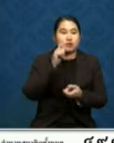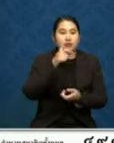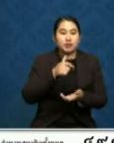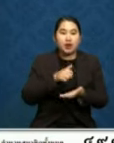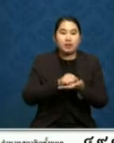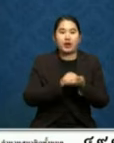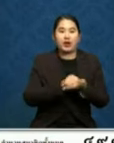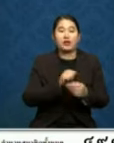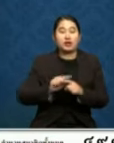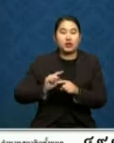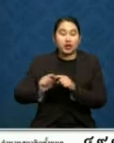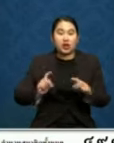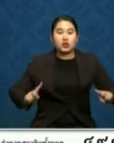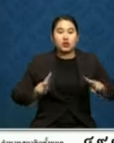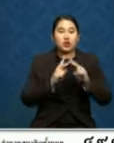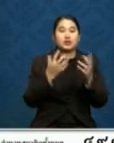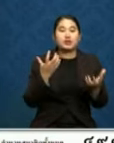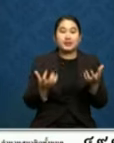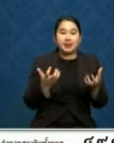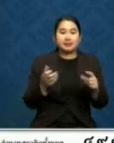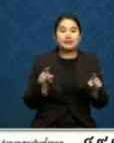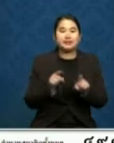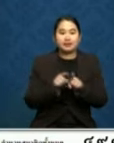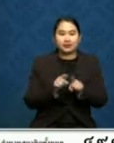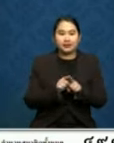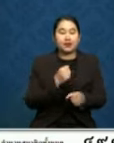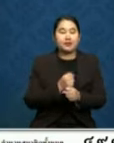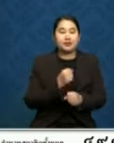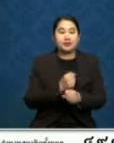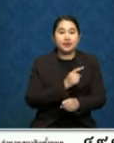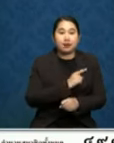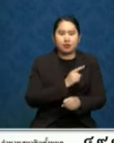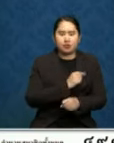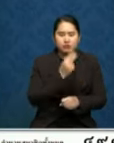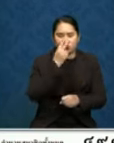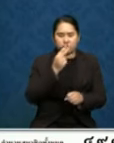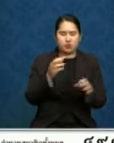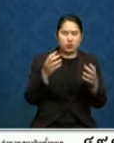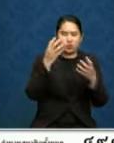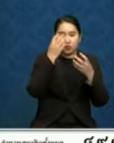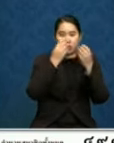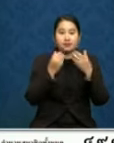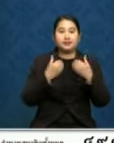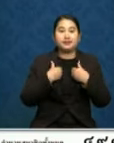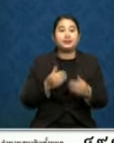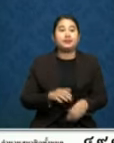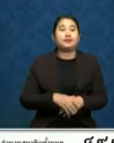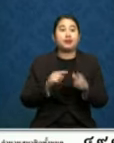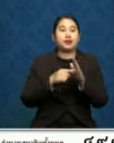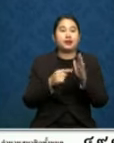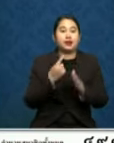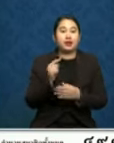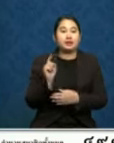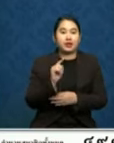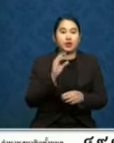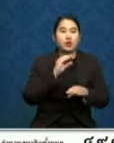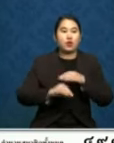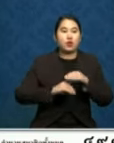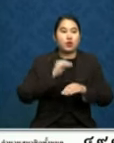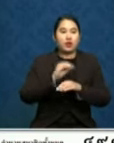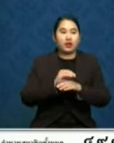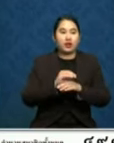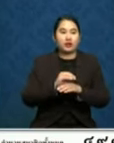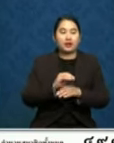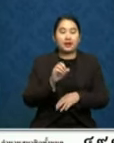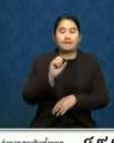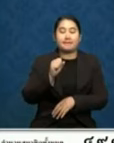างในกระทรวงยุติธรรมก็เช่นกันค่ะมีหน่วยงานที่มีภารกิจซ้ำซ้อนกันหลายหน่วยงานเริ่มต้นที่หน่วยงานแรกคือโครงการของในสำ